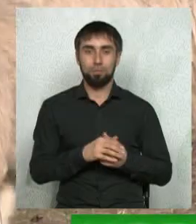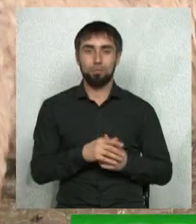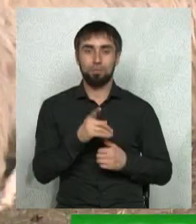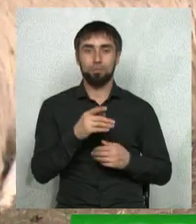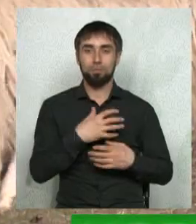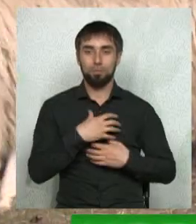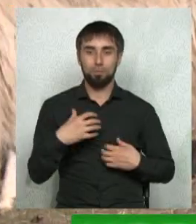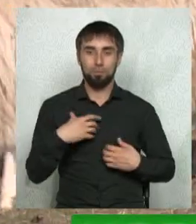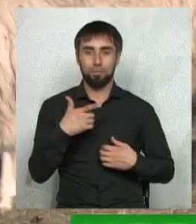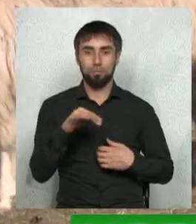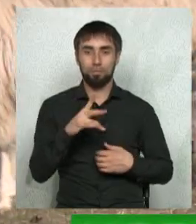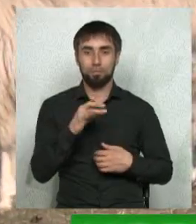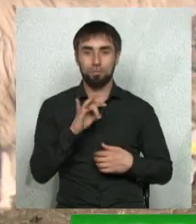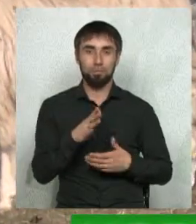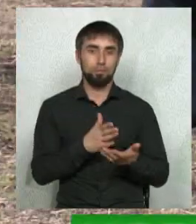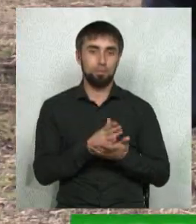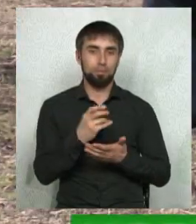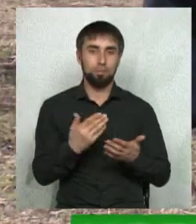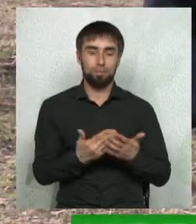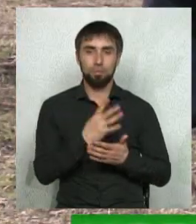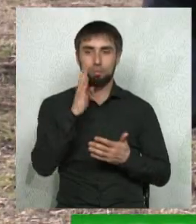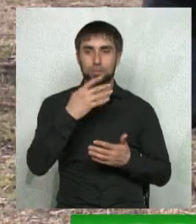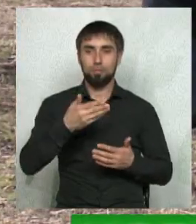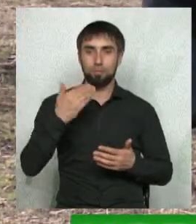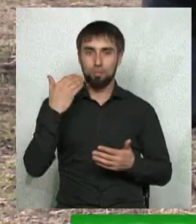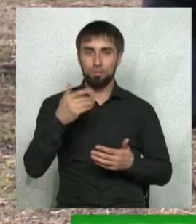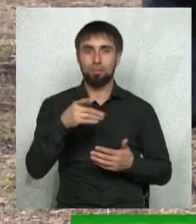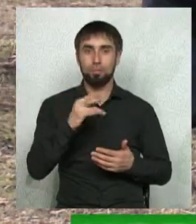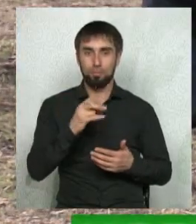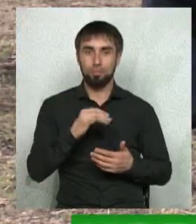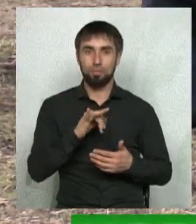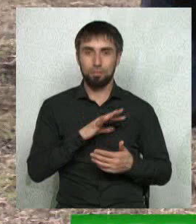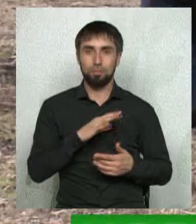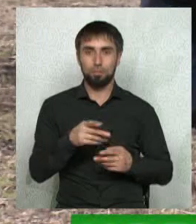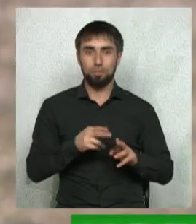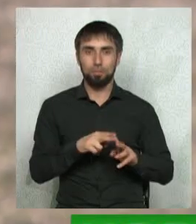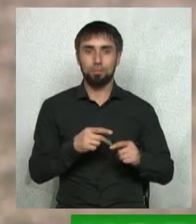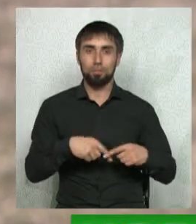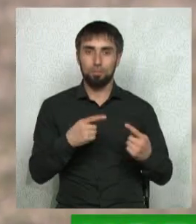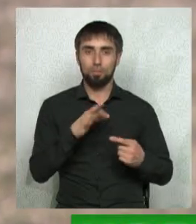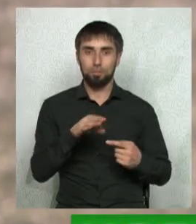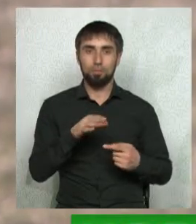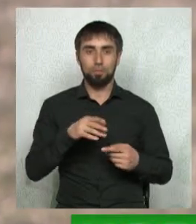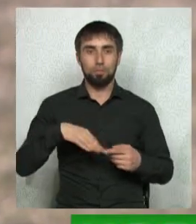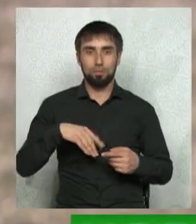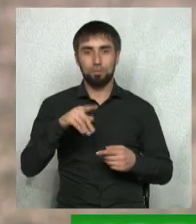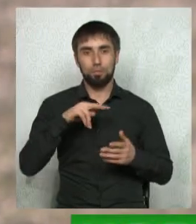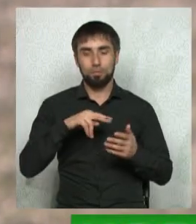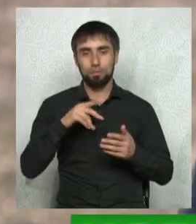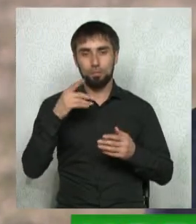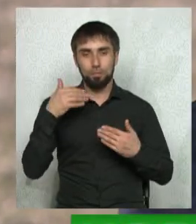Животноводство для ГУПа Насыркорская направление не новое. 4 года назад они уже разводили скот. Правда, потом решили от этого фронта